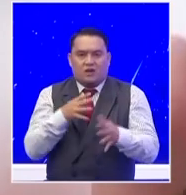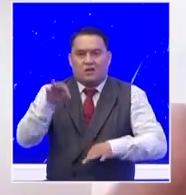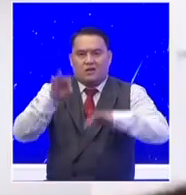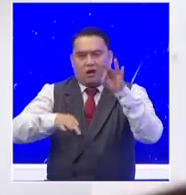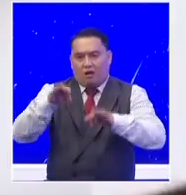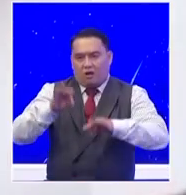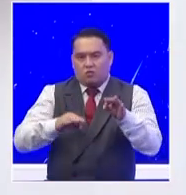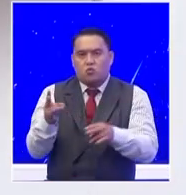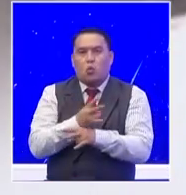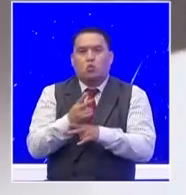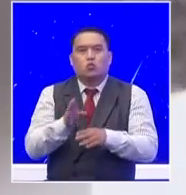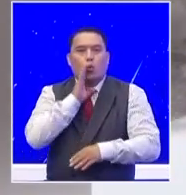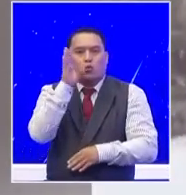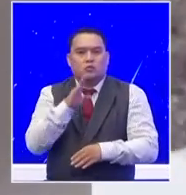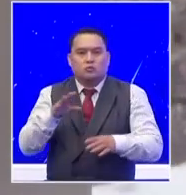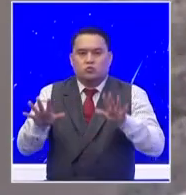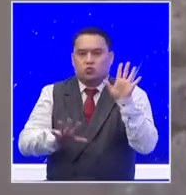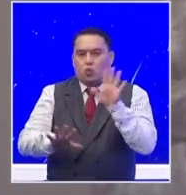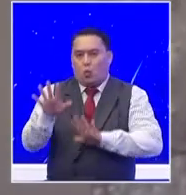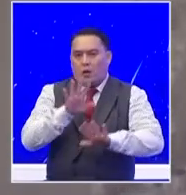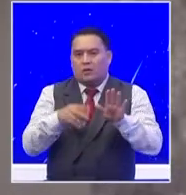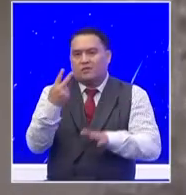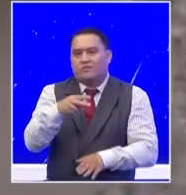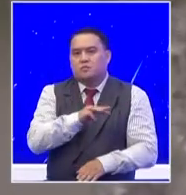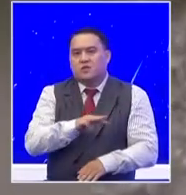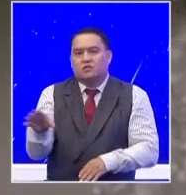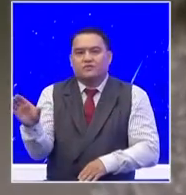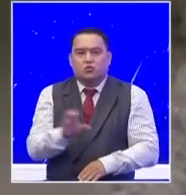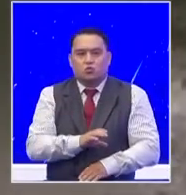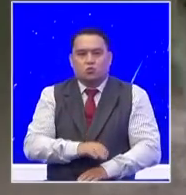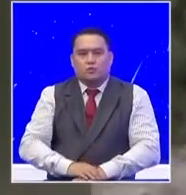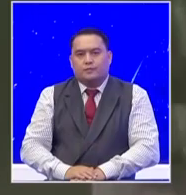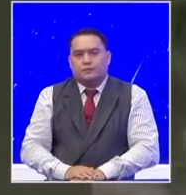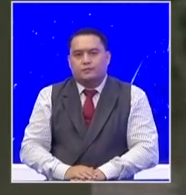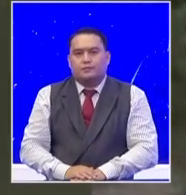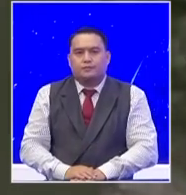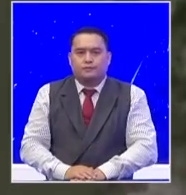град. Ночью и утром местами туман. Ветер до 20 метров в секунду.